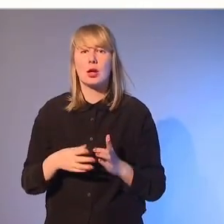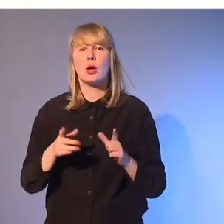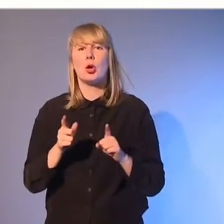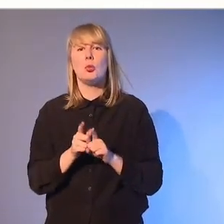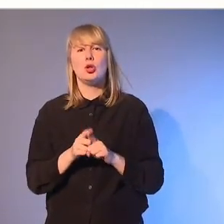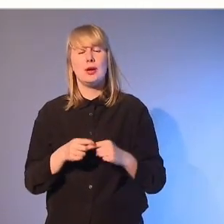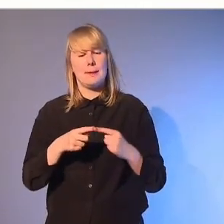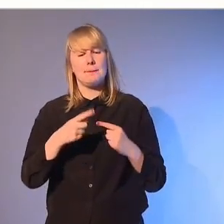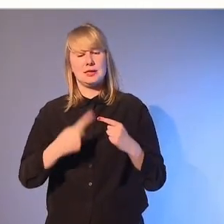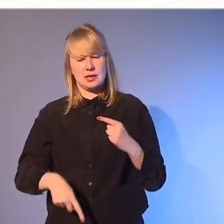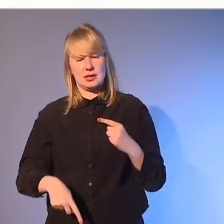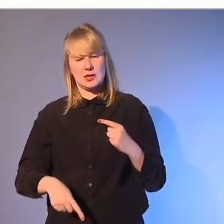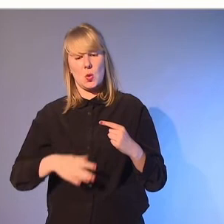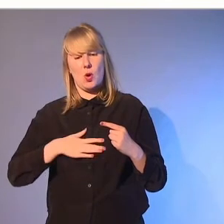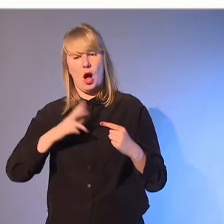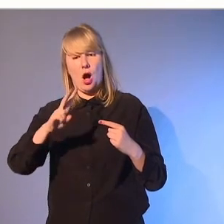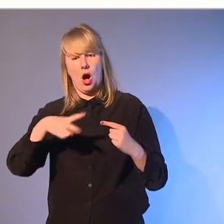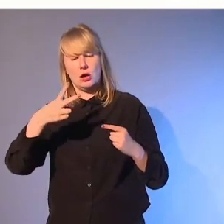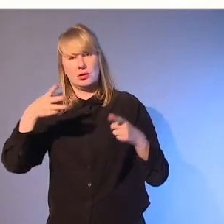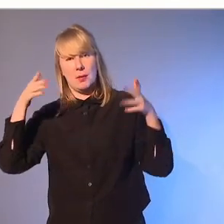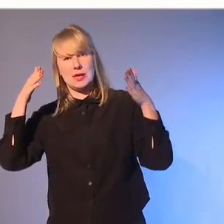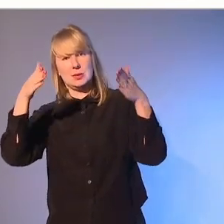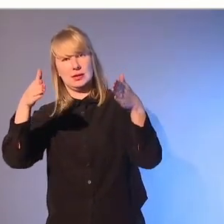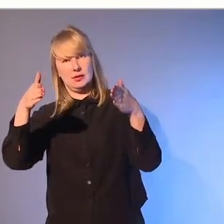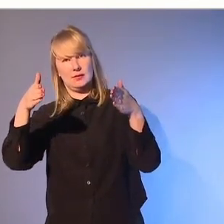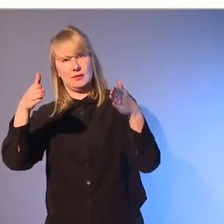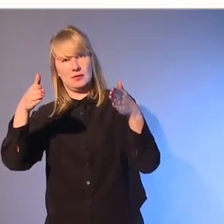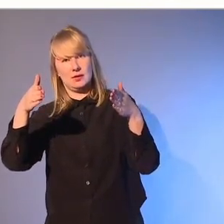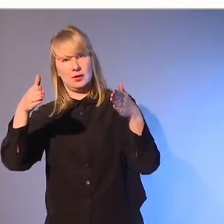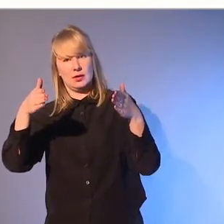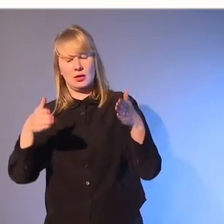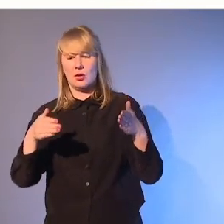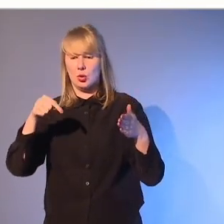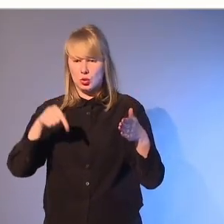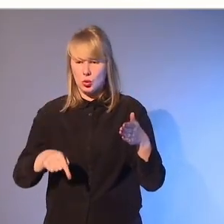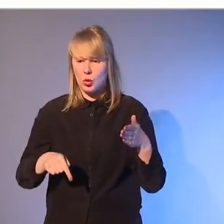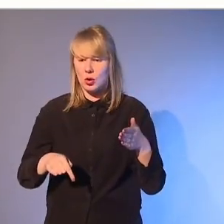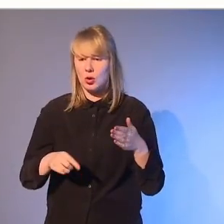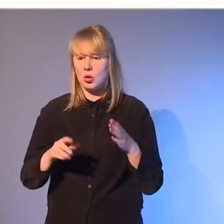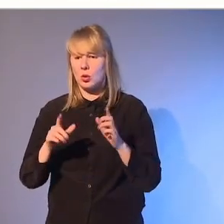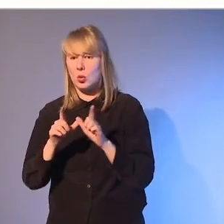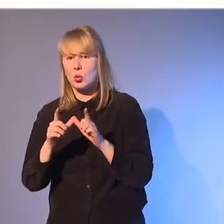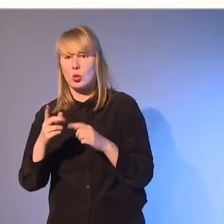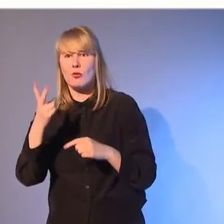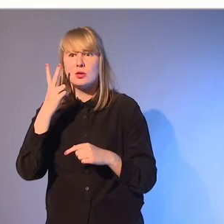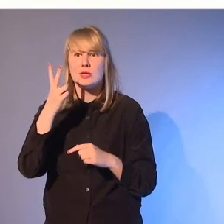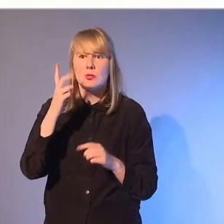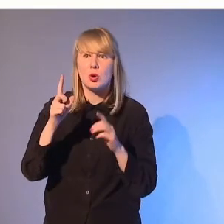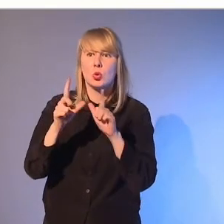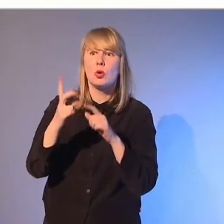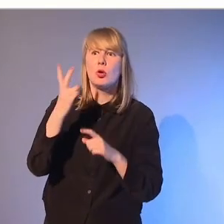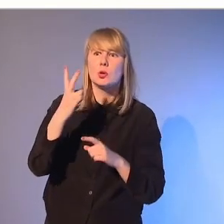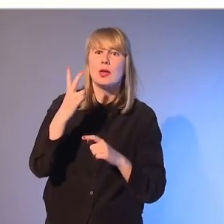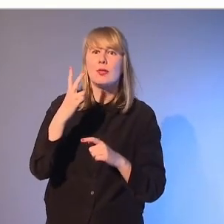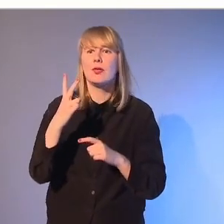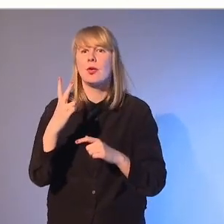det annerledes perspektivet. Det å kanskje da gå inn i det litt mer uforutsigbare, uforutsette,